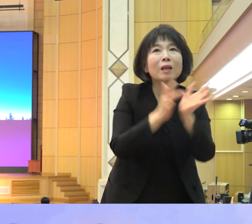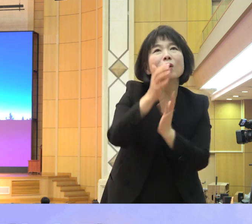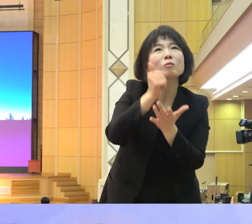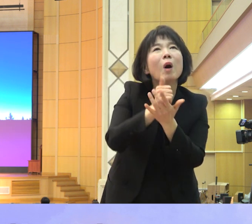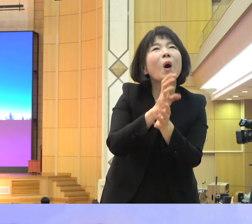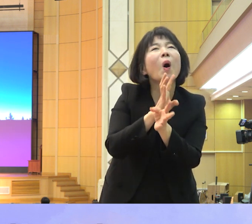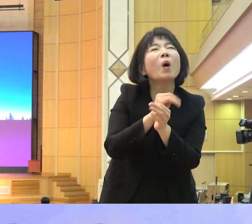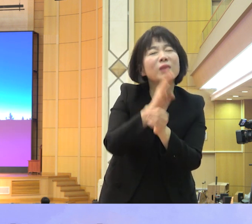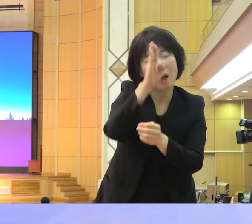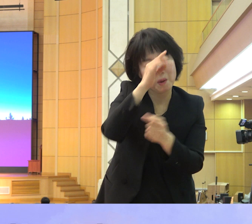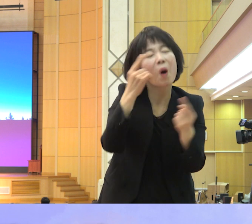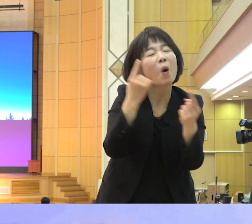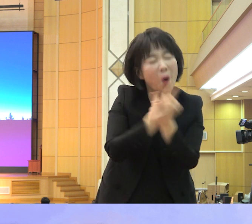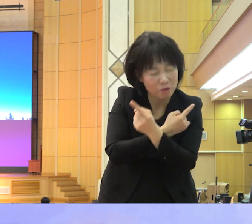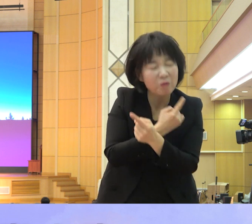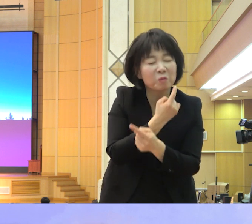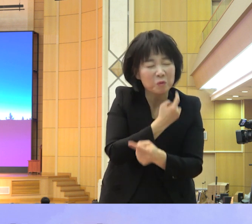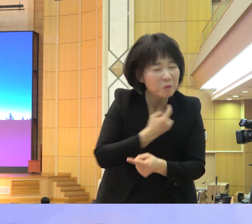주님이